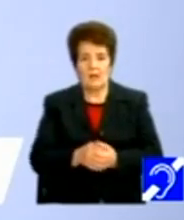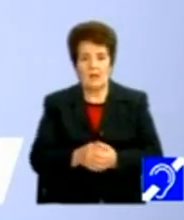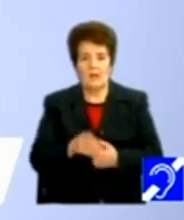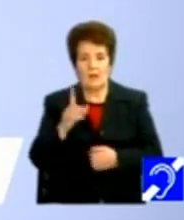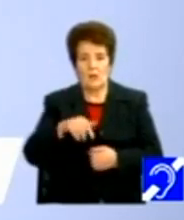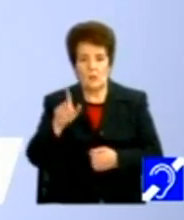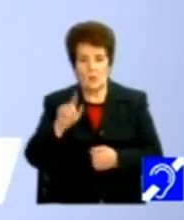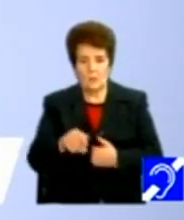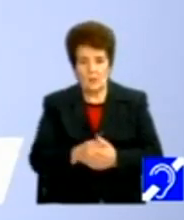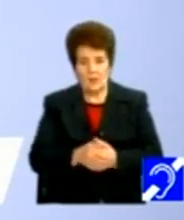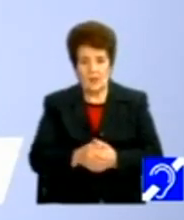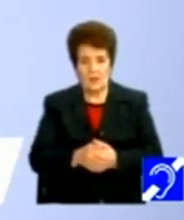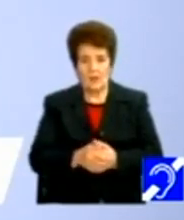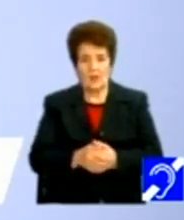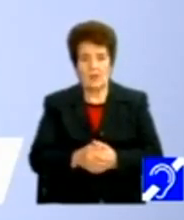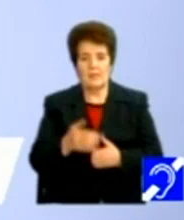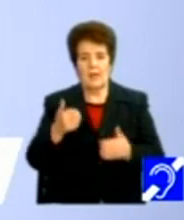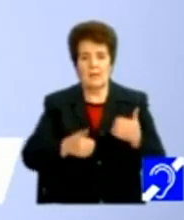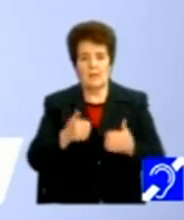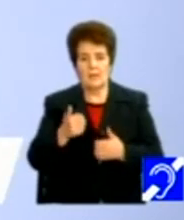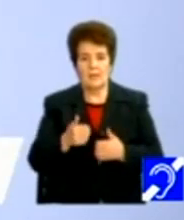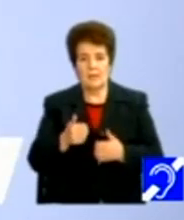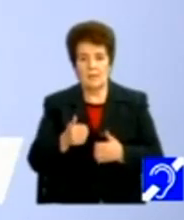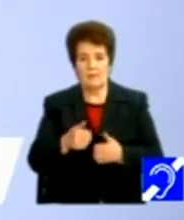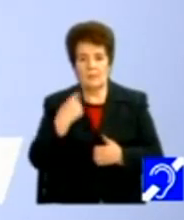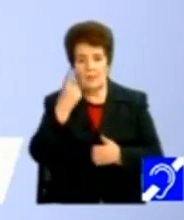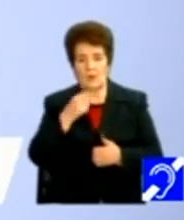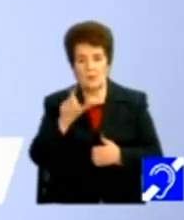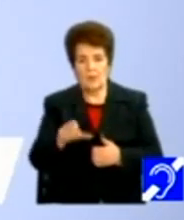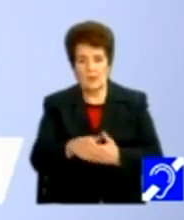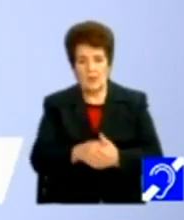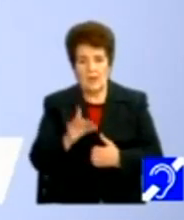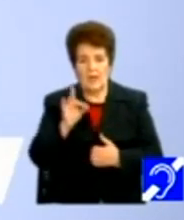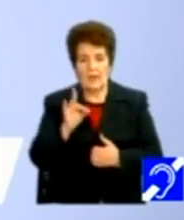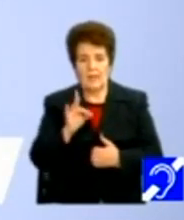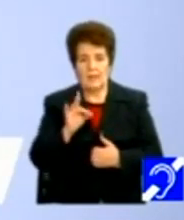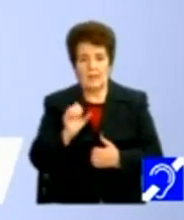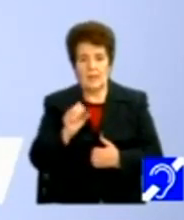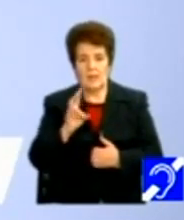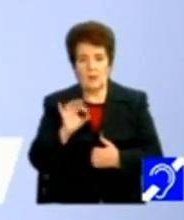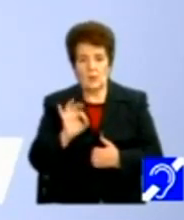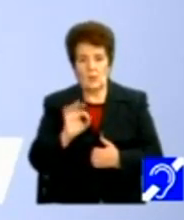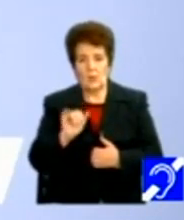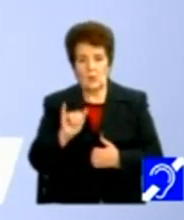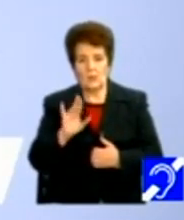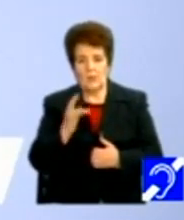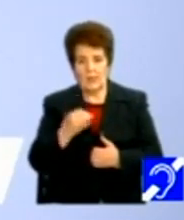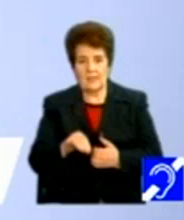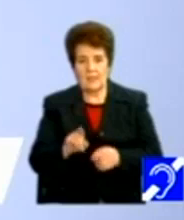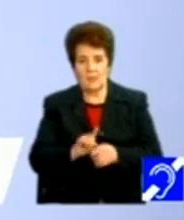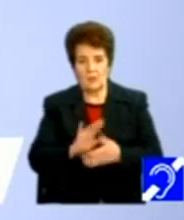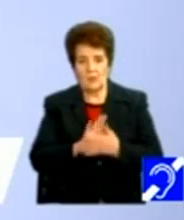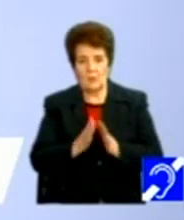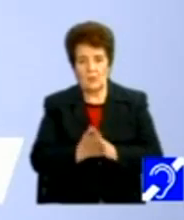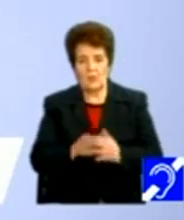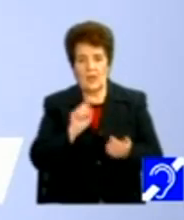Kremlinul regizează un scenariu de alternativă în persoana lui Renato Usatăi, care se poziționează ca